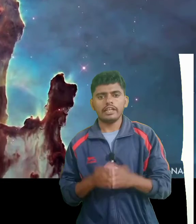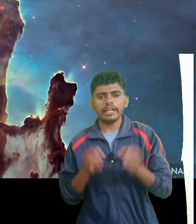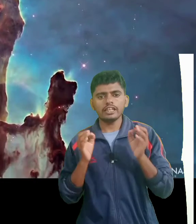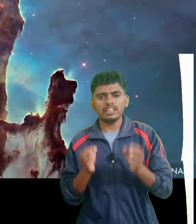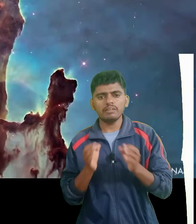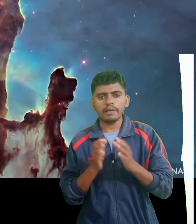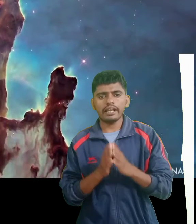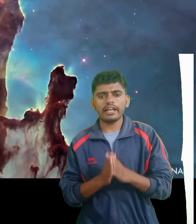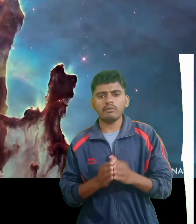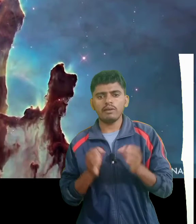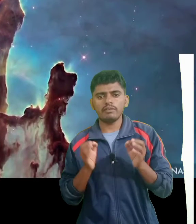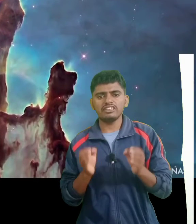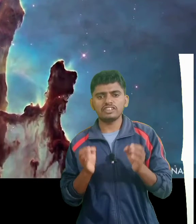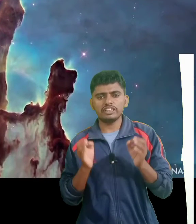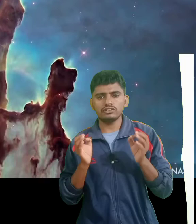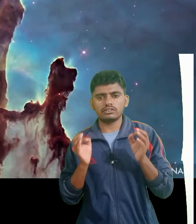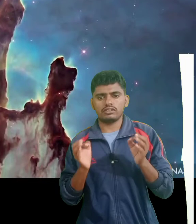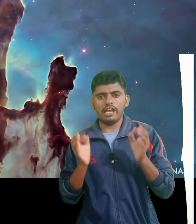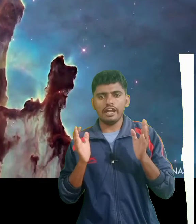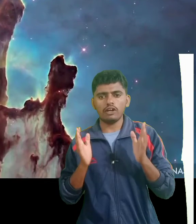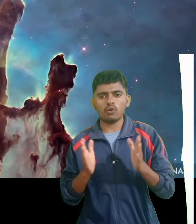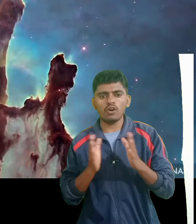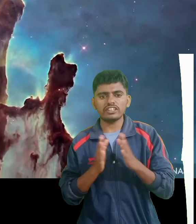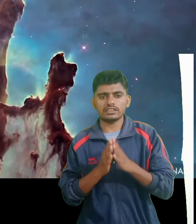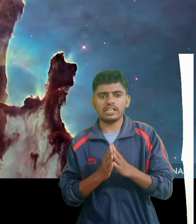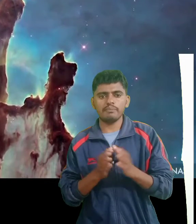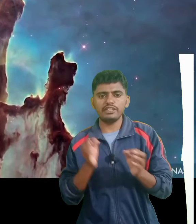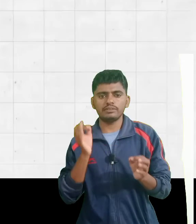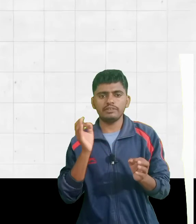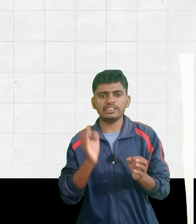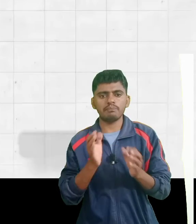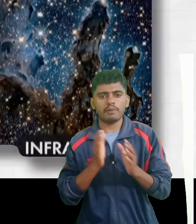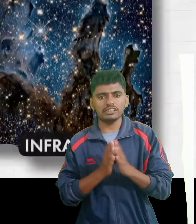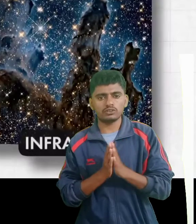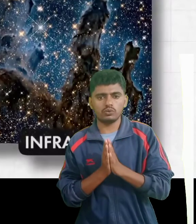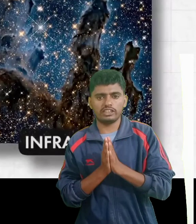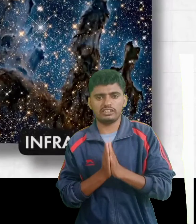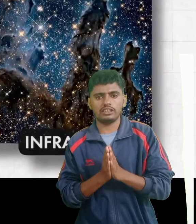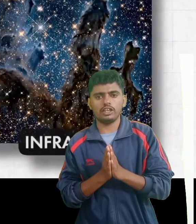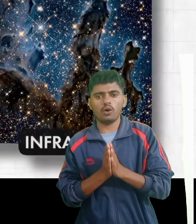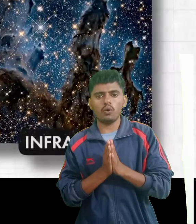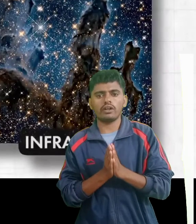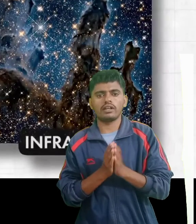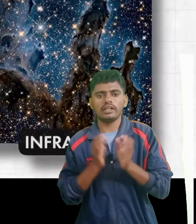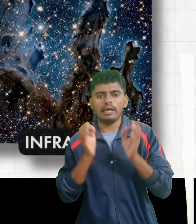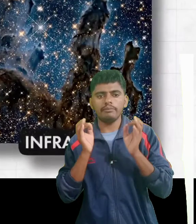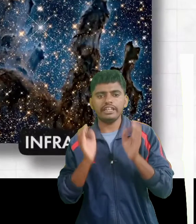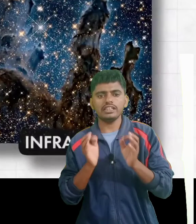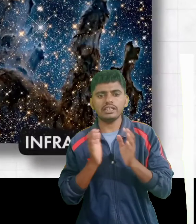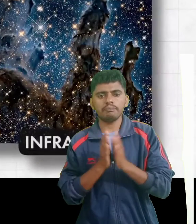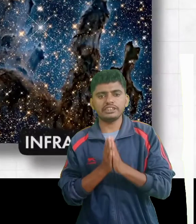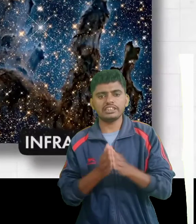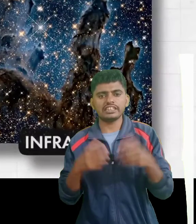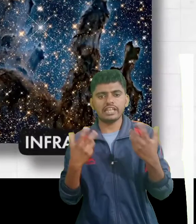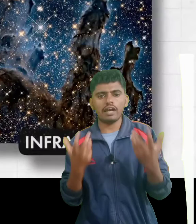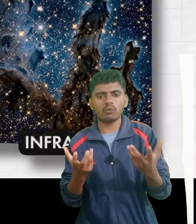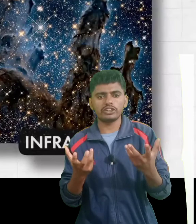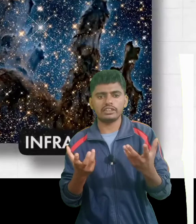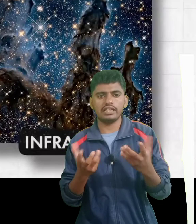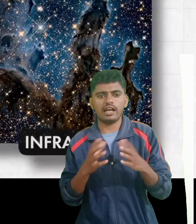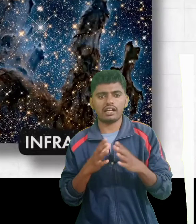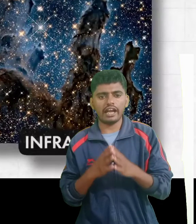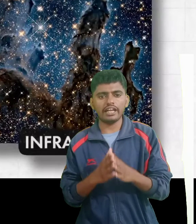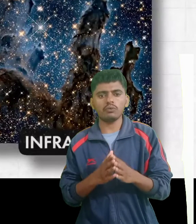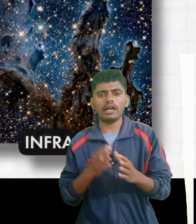सकते, लेकिन इंफ्रारेड वेवलेंथ जस्ट एंड कोर्स के बीच में से पास थ्रू कर सकती है, और हमें इनके पीछे क्या